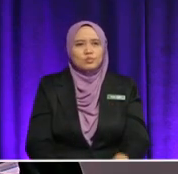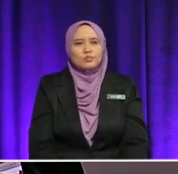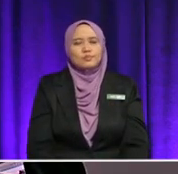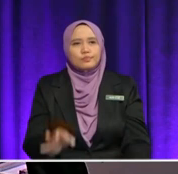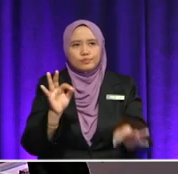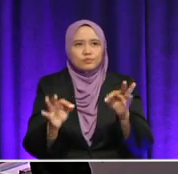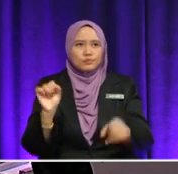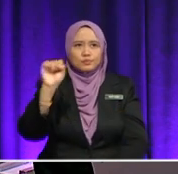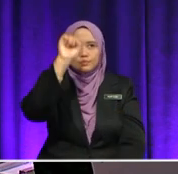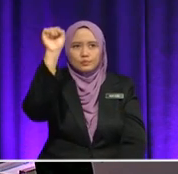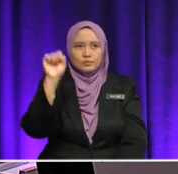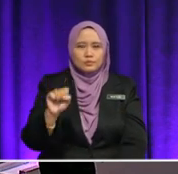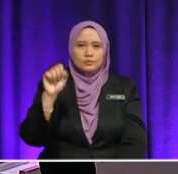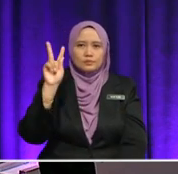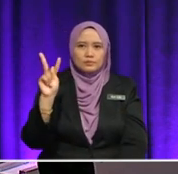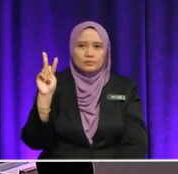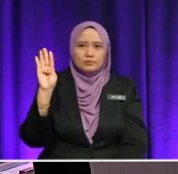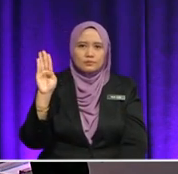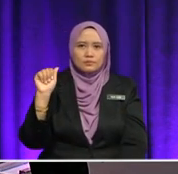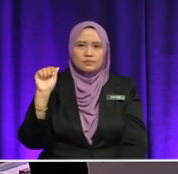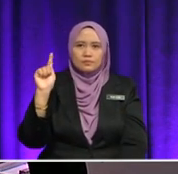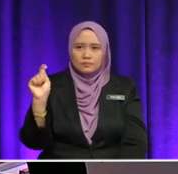untuk pengetahuan agama